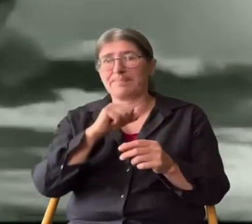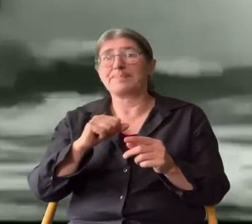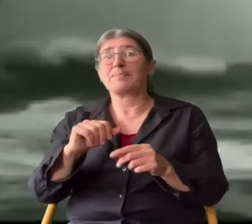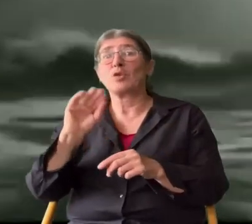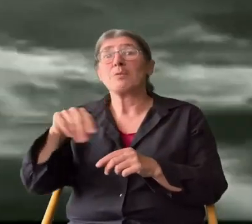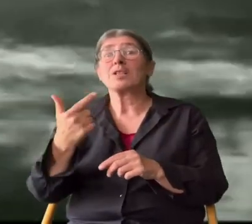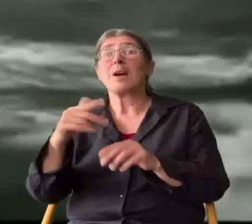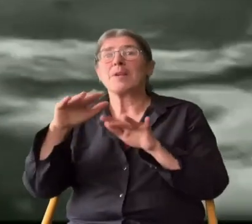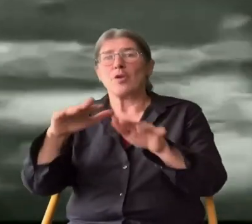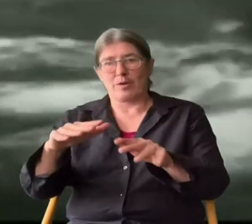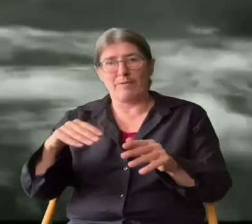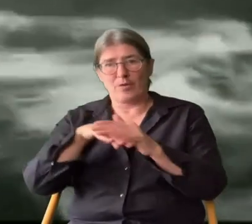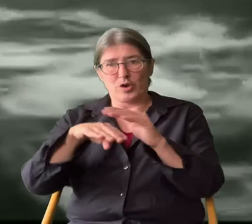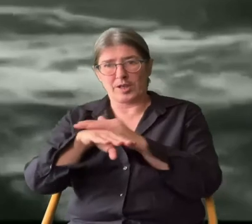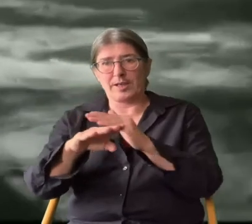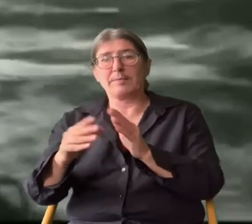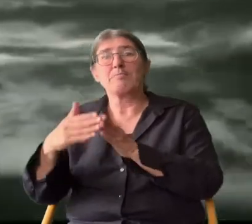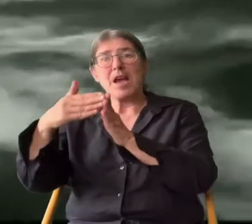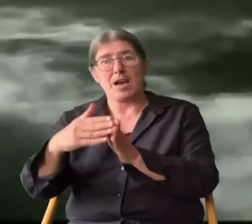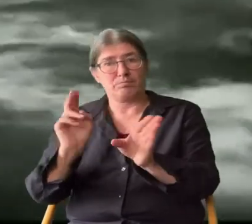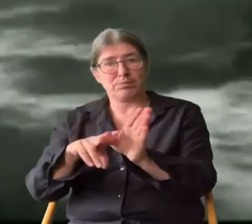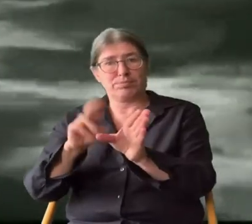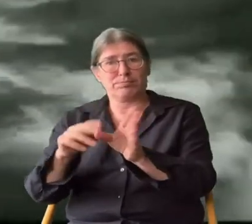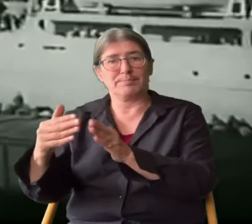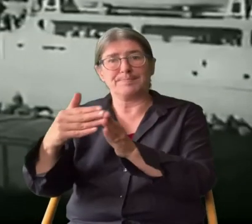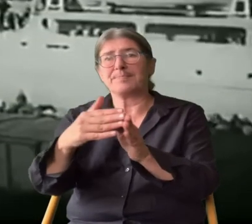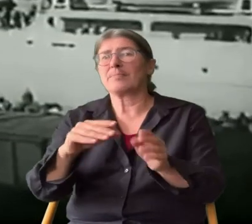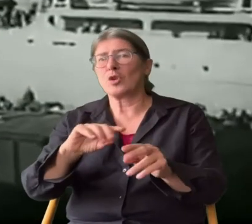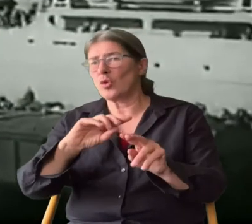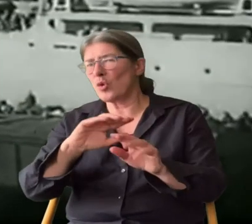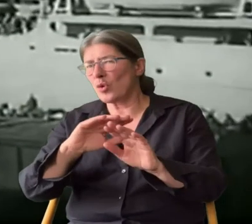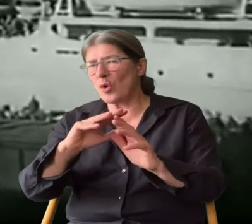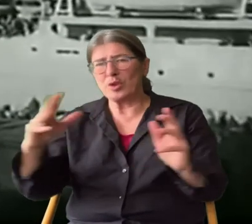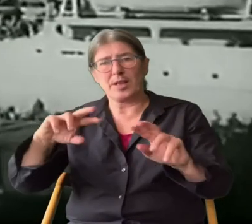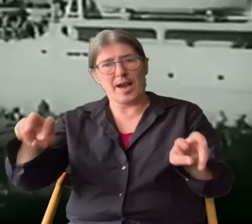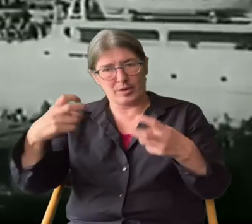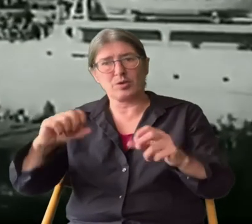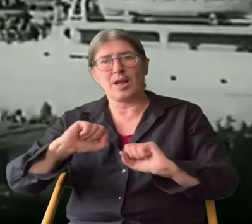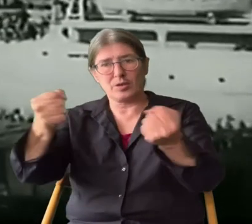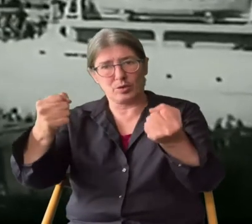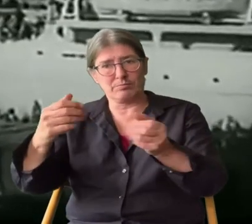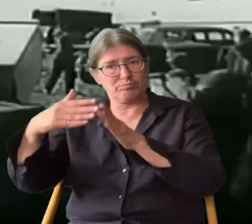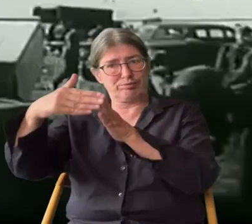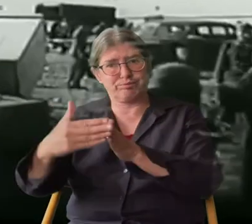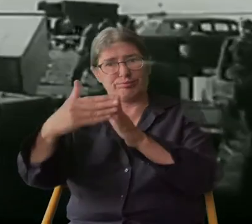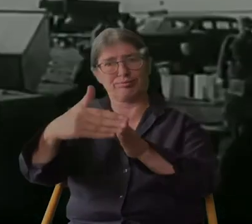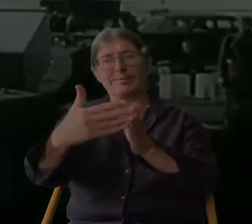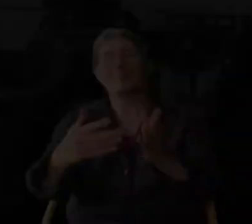Über 2 Millionen Flüchtlinge werden übers Meer evakuiert. Die größte Rettungsaktion in der Geschichte der Seefahrt.